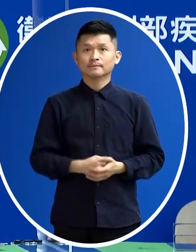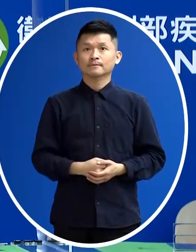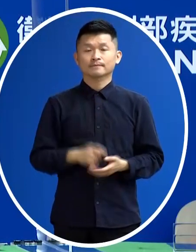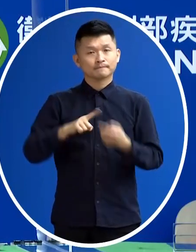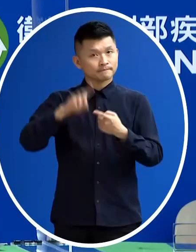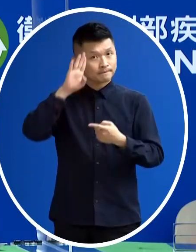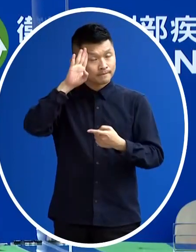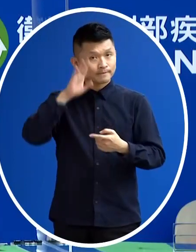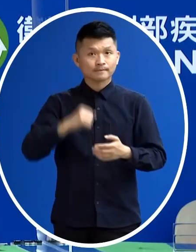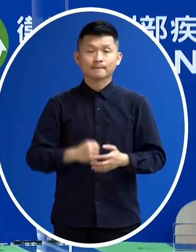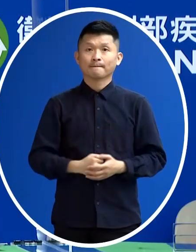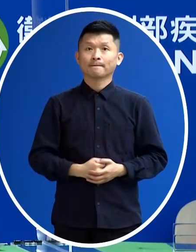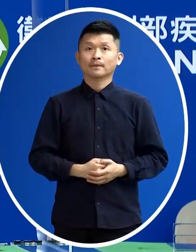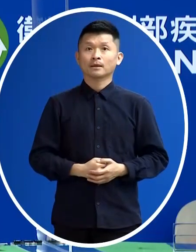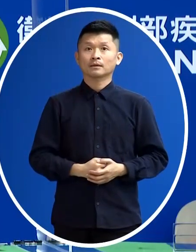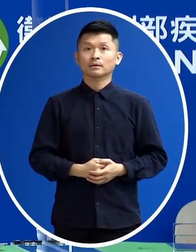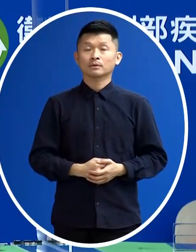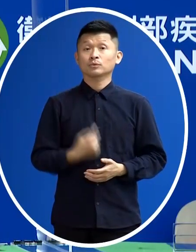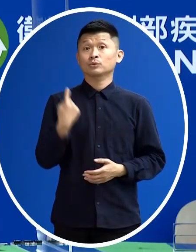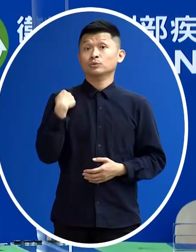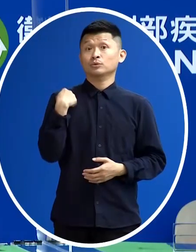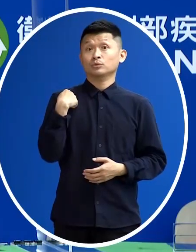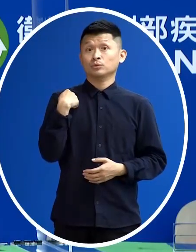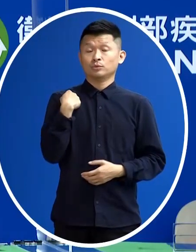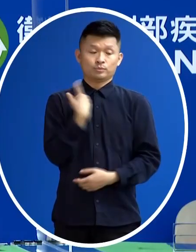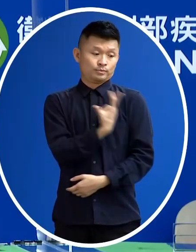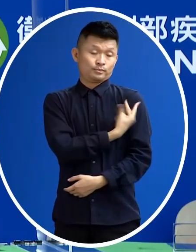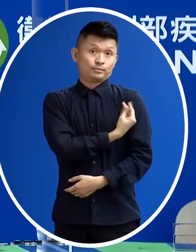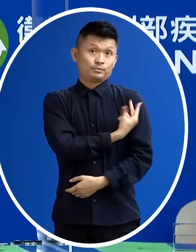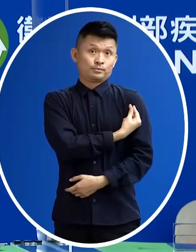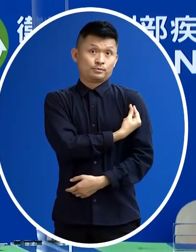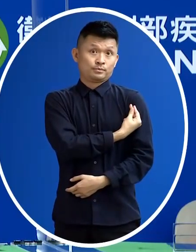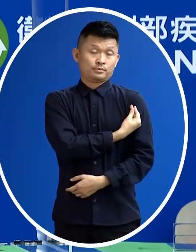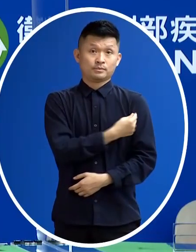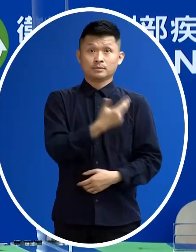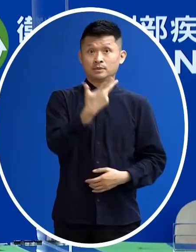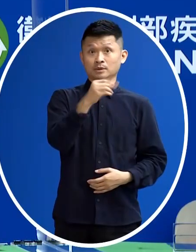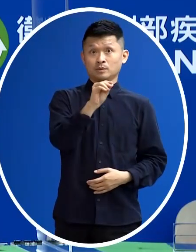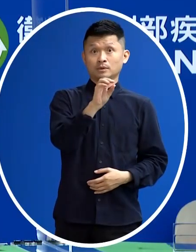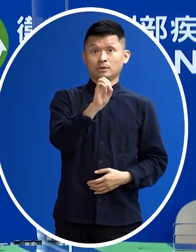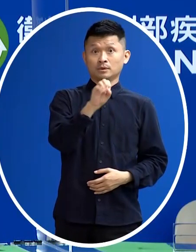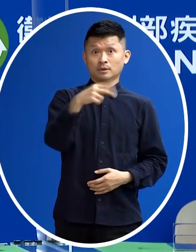抱歉，昨天有接种